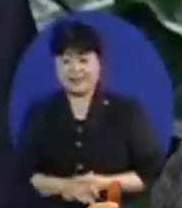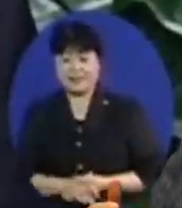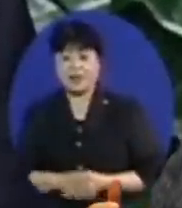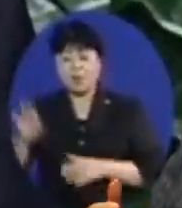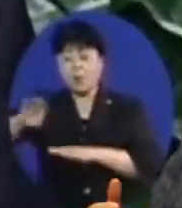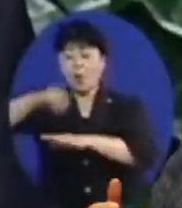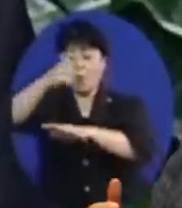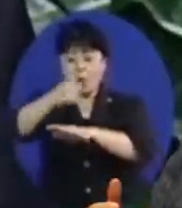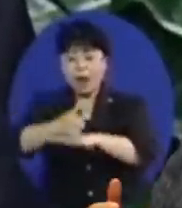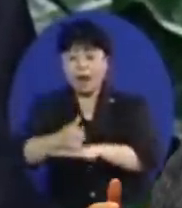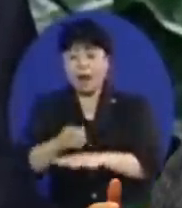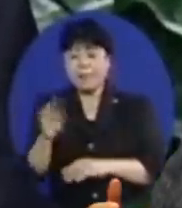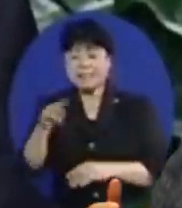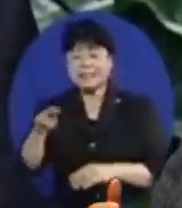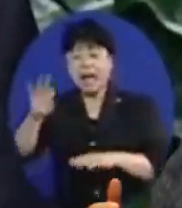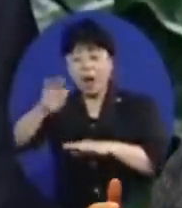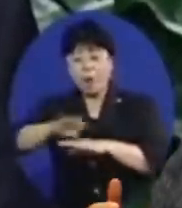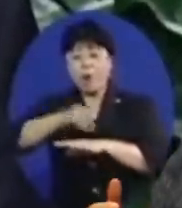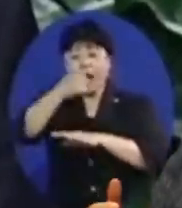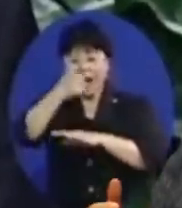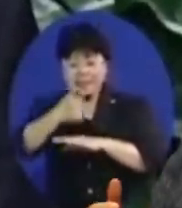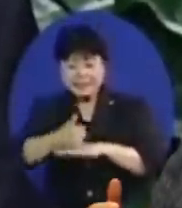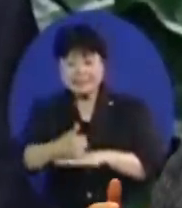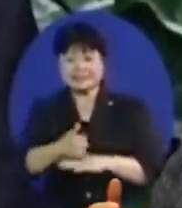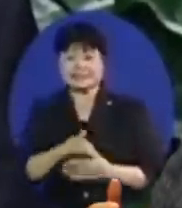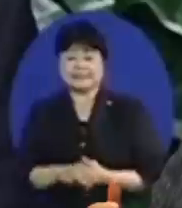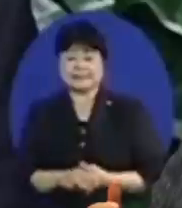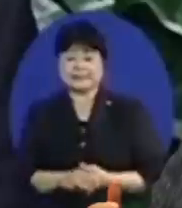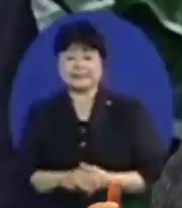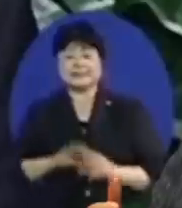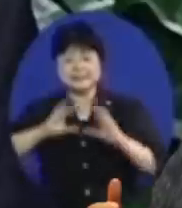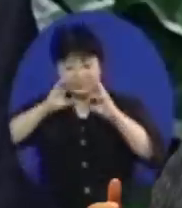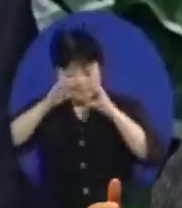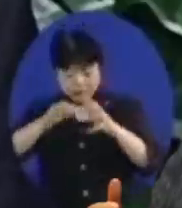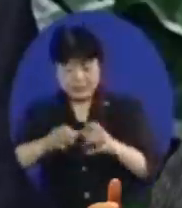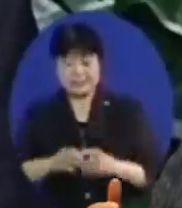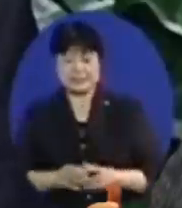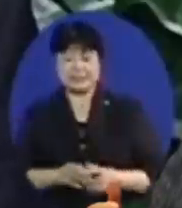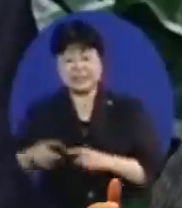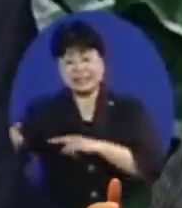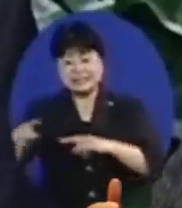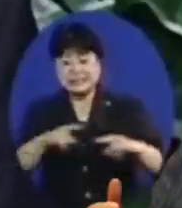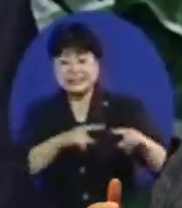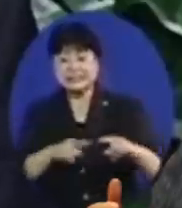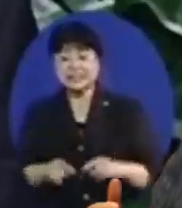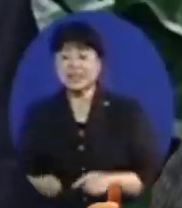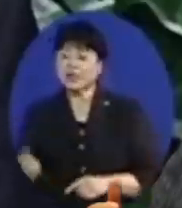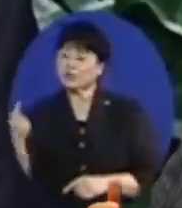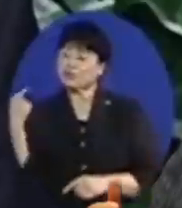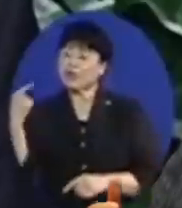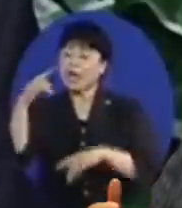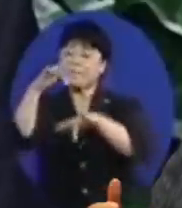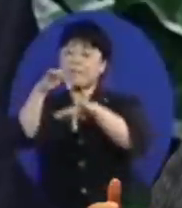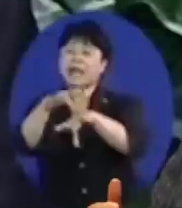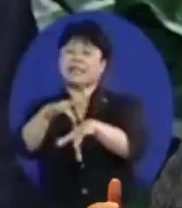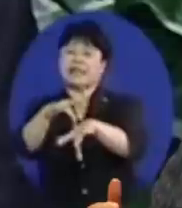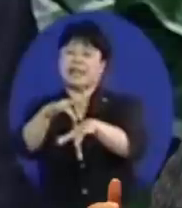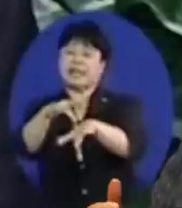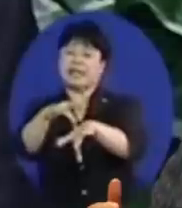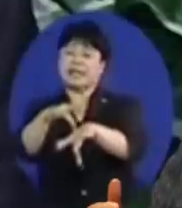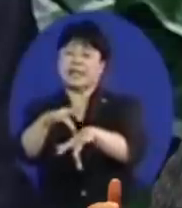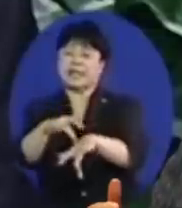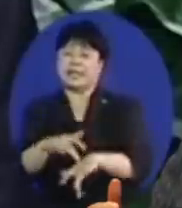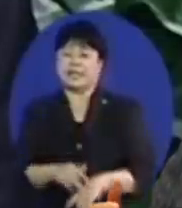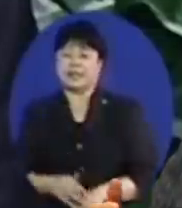왕의 왕이라는 것은 그때 바사 제국이 세계를 다스렸는데 그 배후에 마귀가 바사